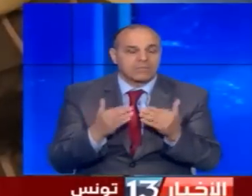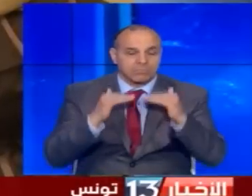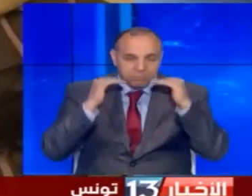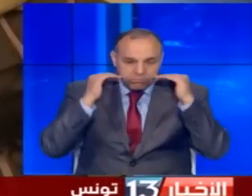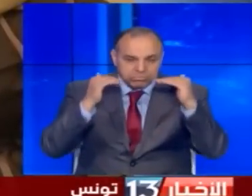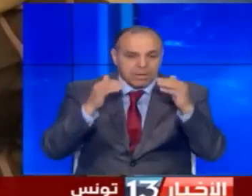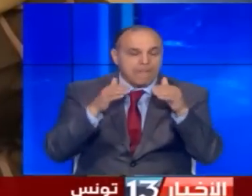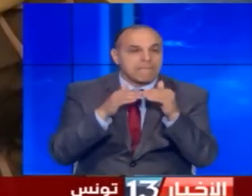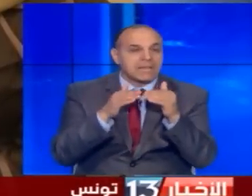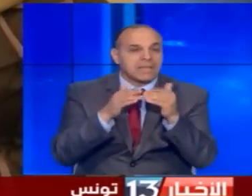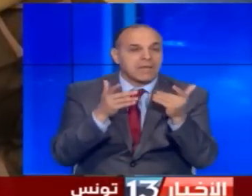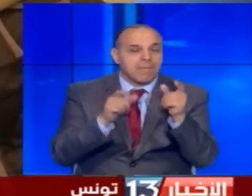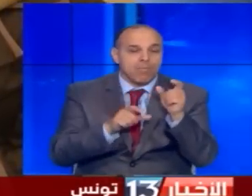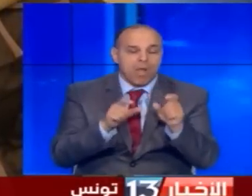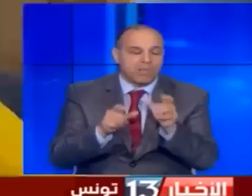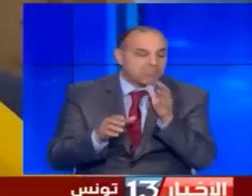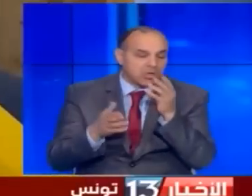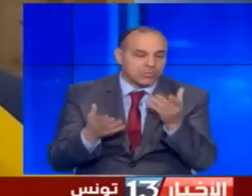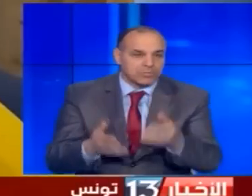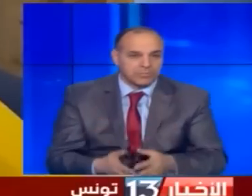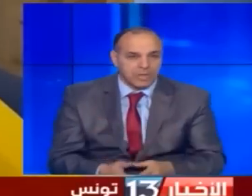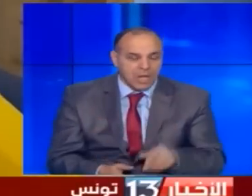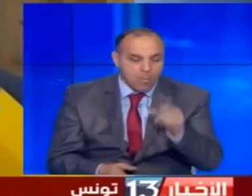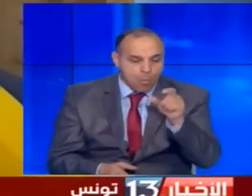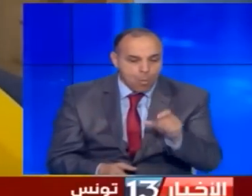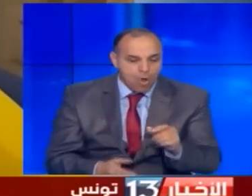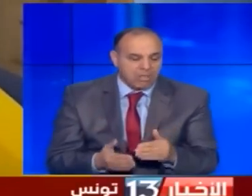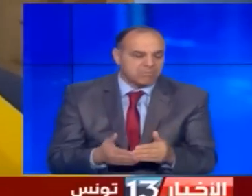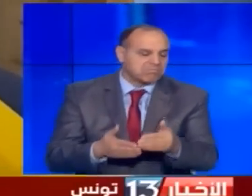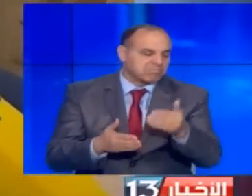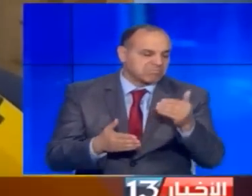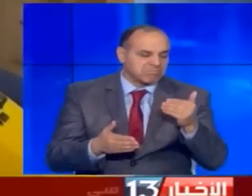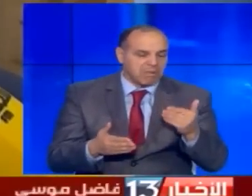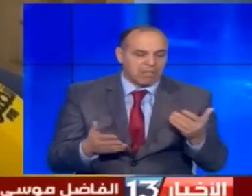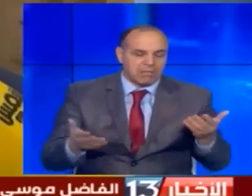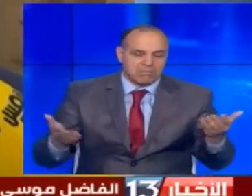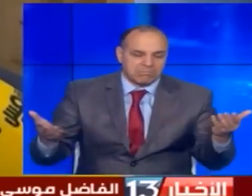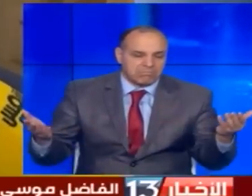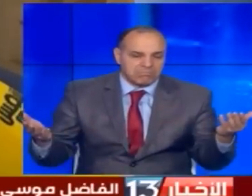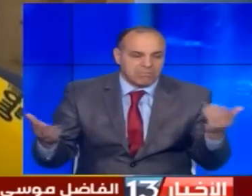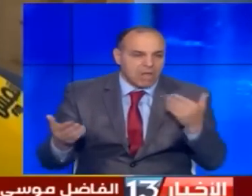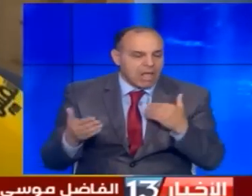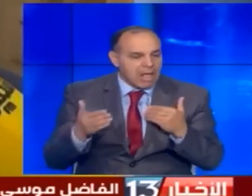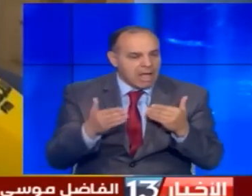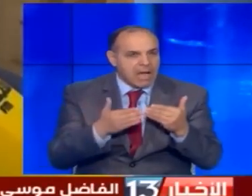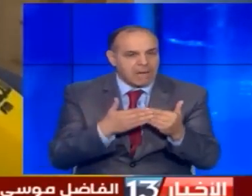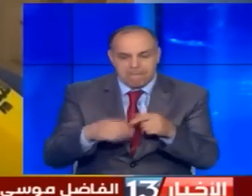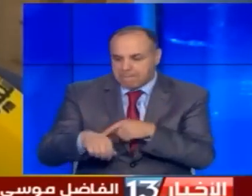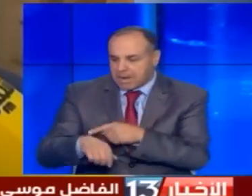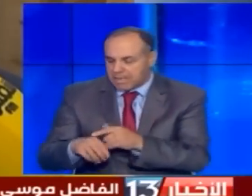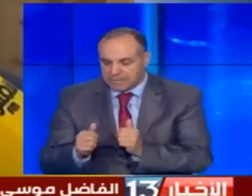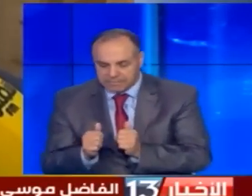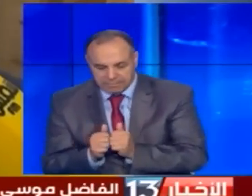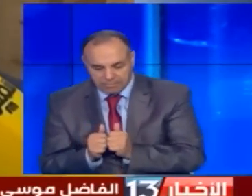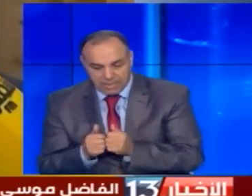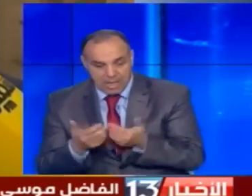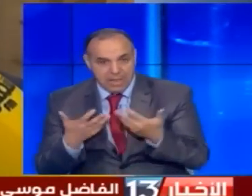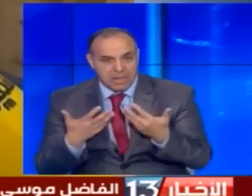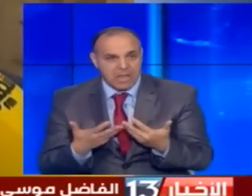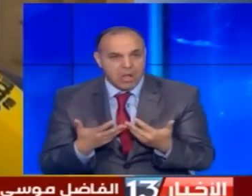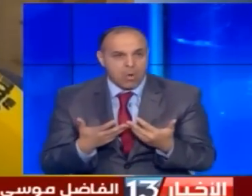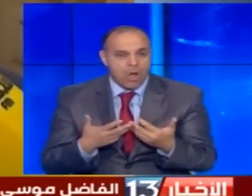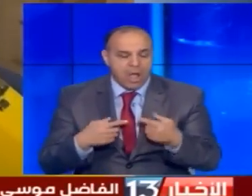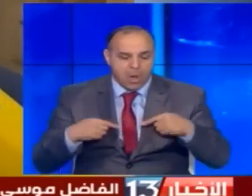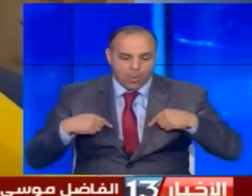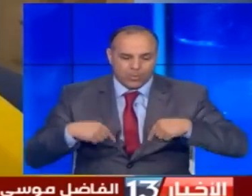من مطالب المواطنين. المواطن بعد عليها هي وقرب من البلديات، وأصبح ما عادش يبحث على